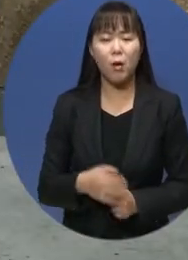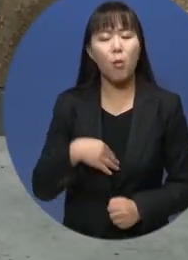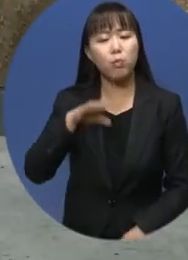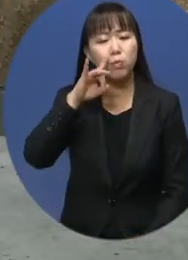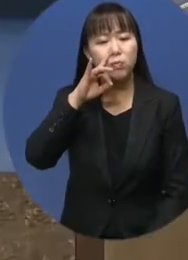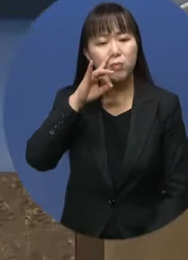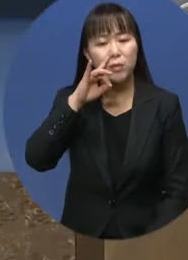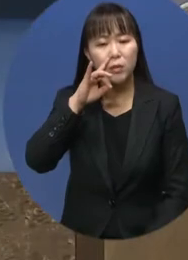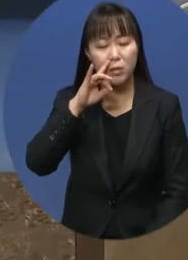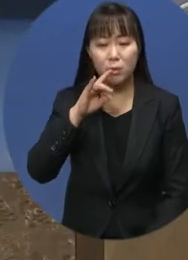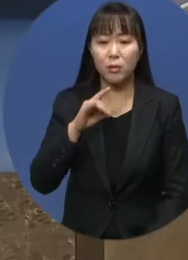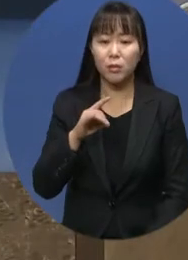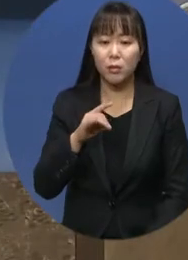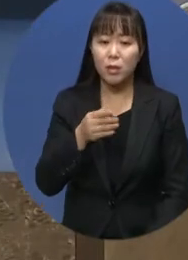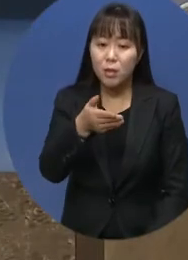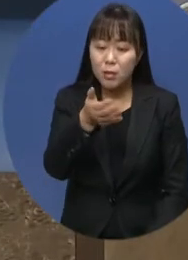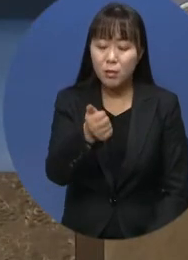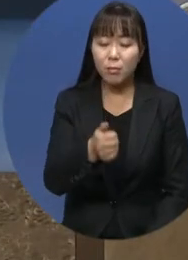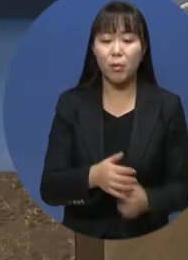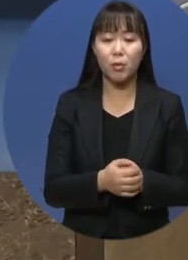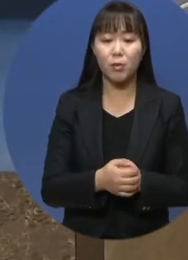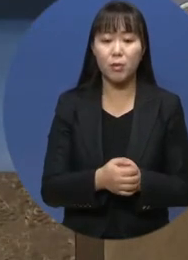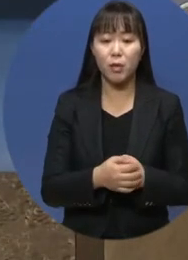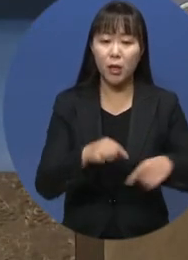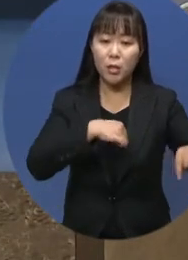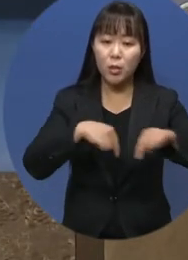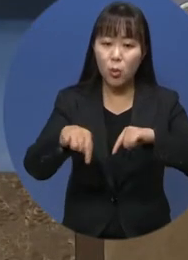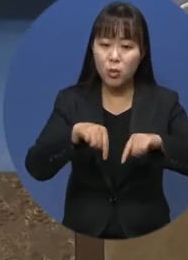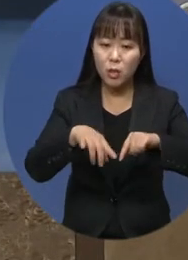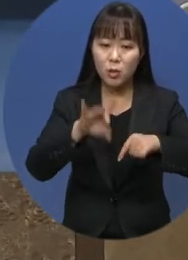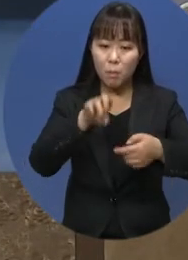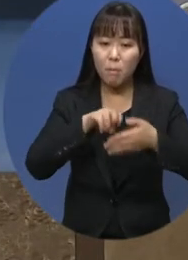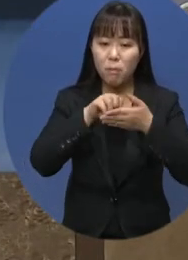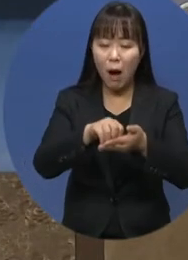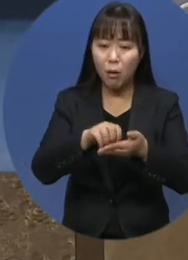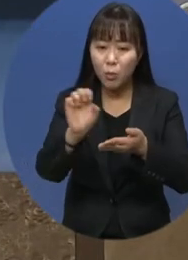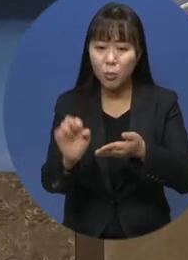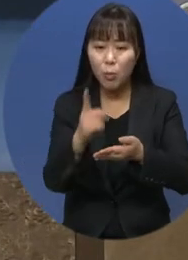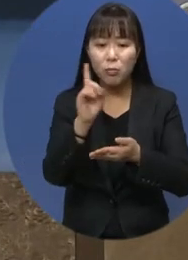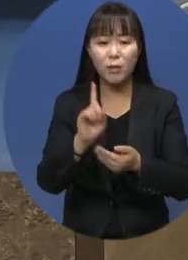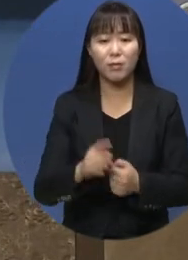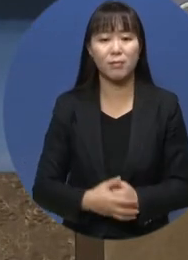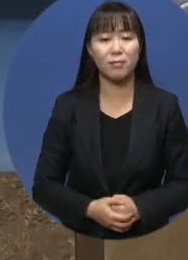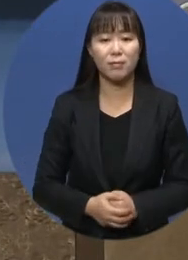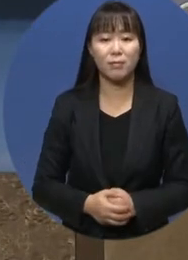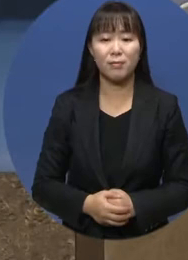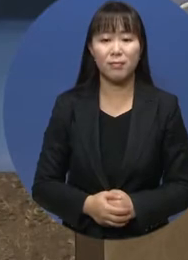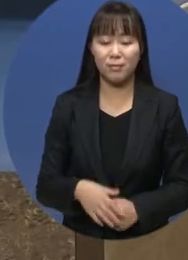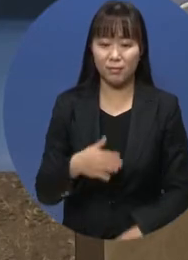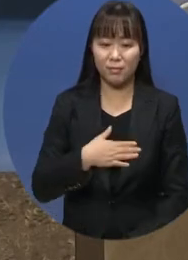궁금해지는데요 시가 님께서는 어떻게 이 정치의 처음 입문하게 되셨나요 저요 네